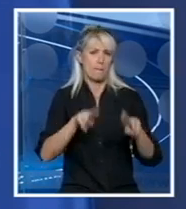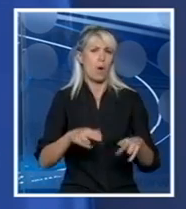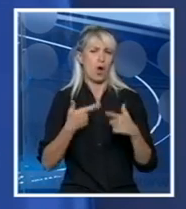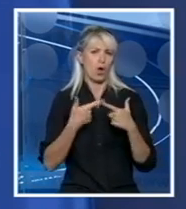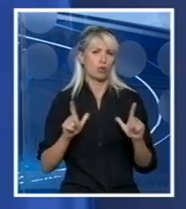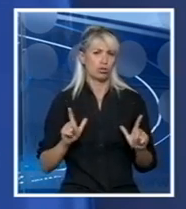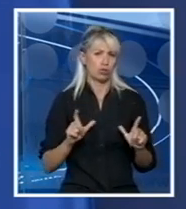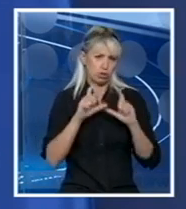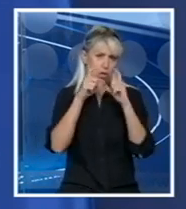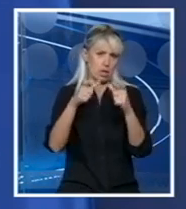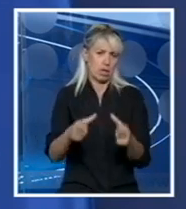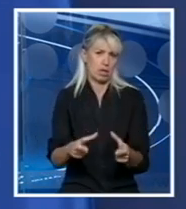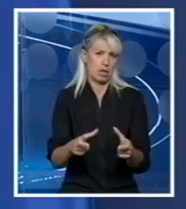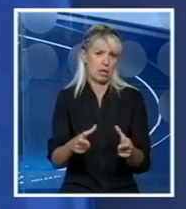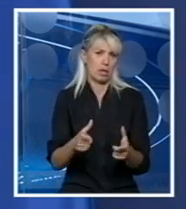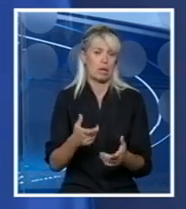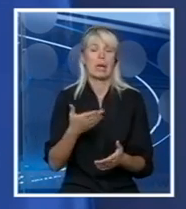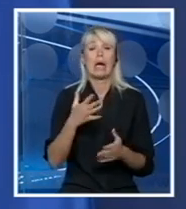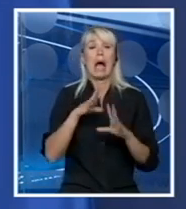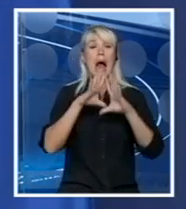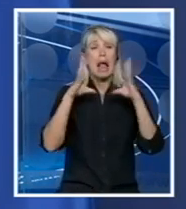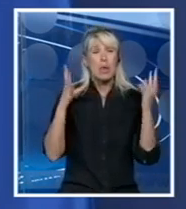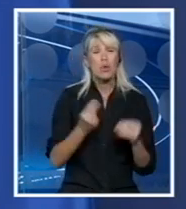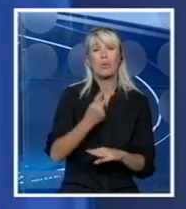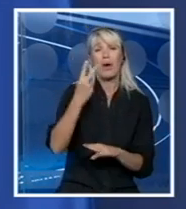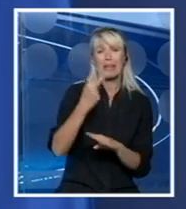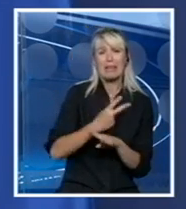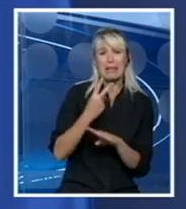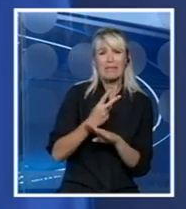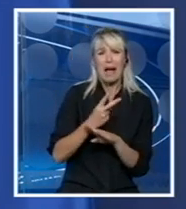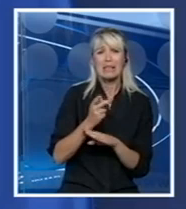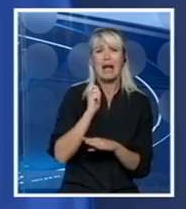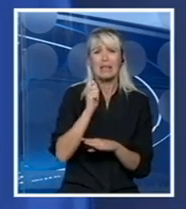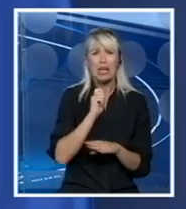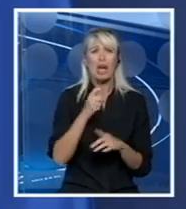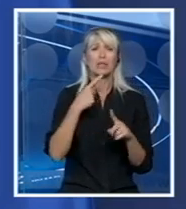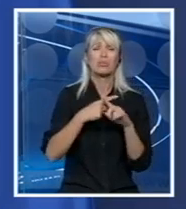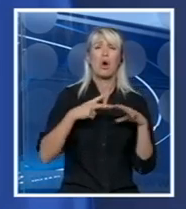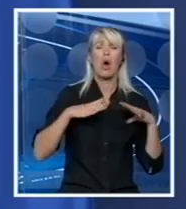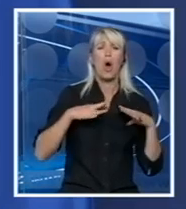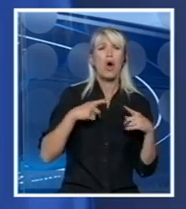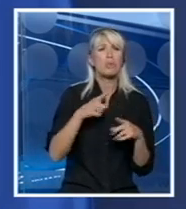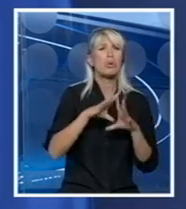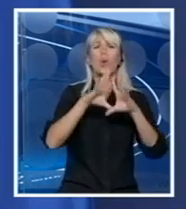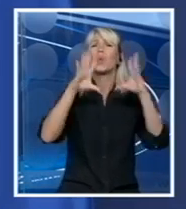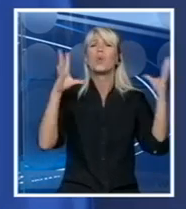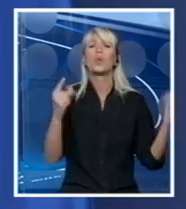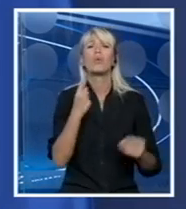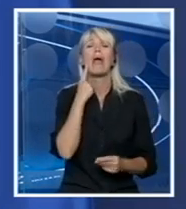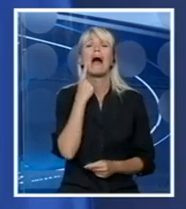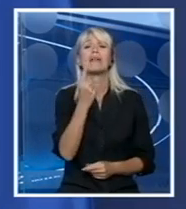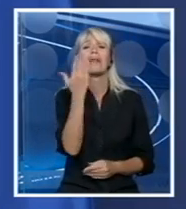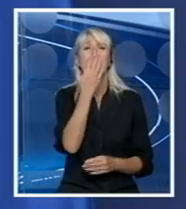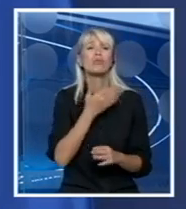smatramo da ovde je 2 sata ukupno nastavi, ako uzmete još odmore sve ukupno, to je svega 2,5 sata.